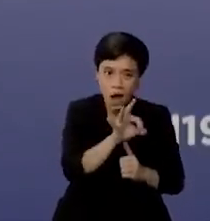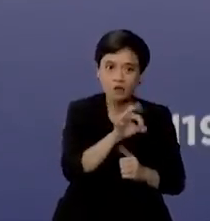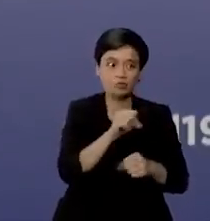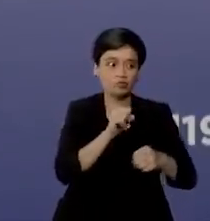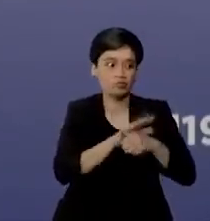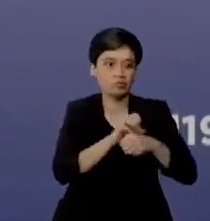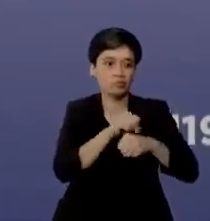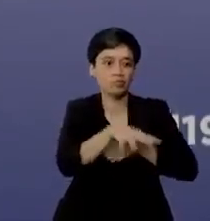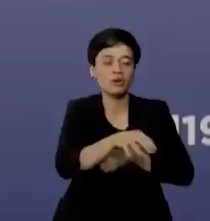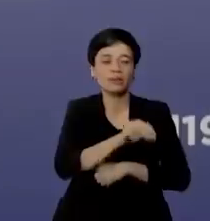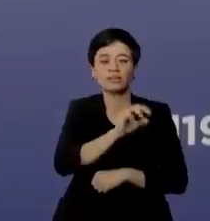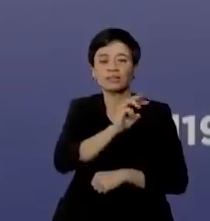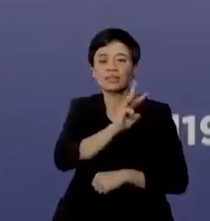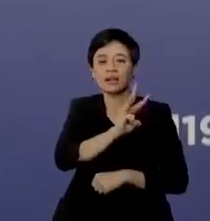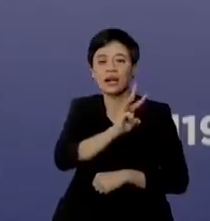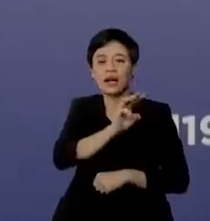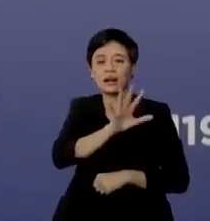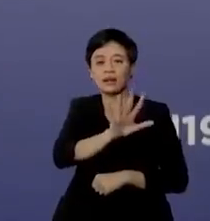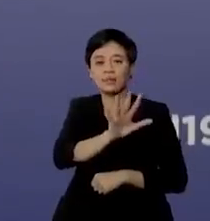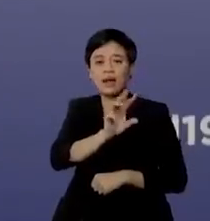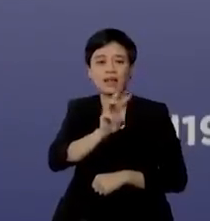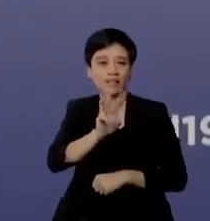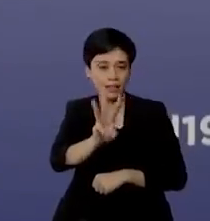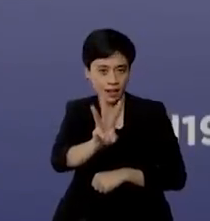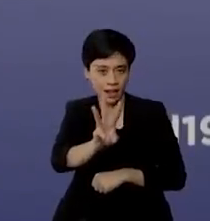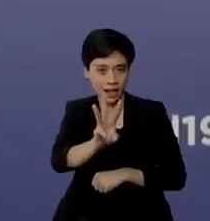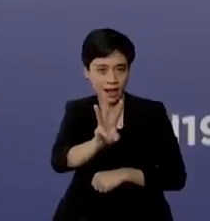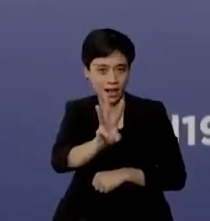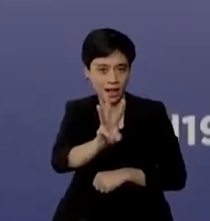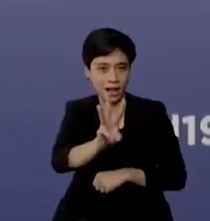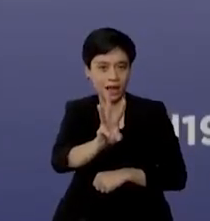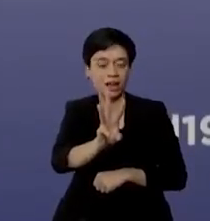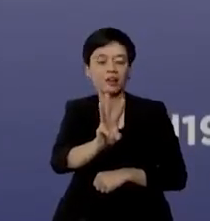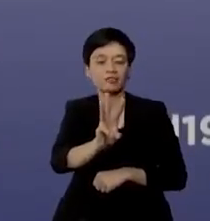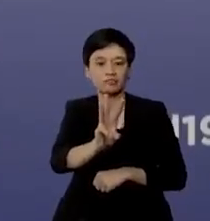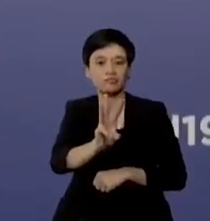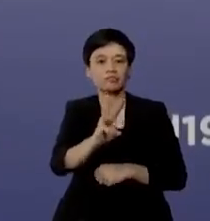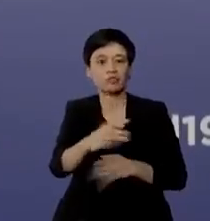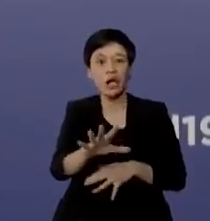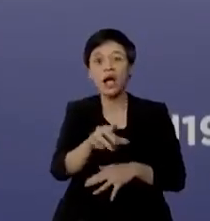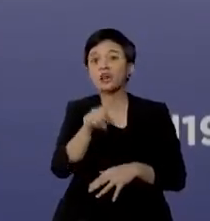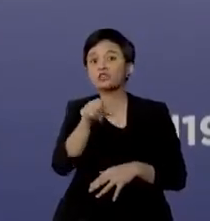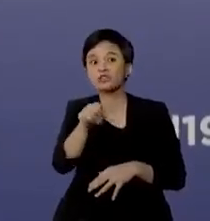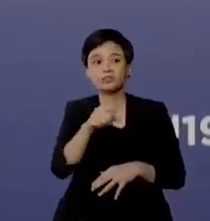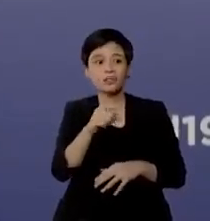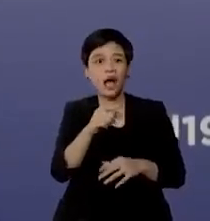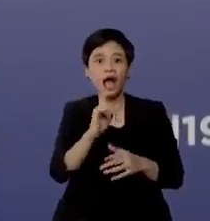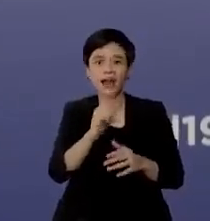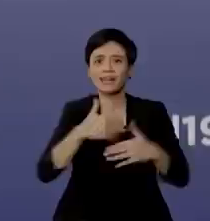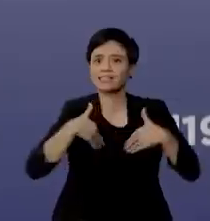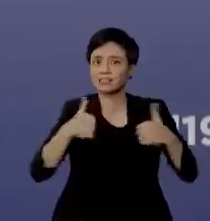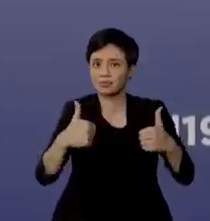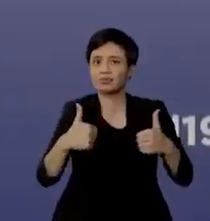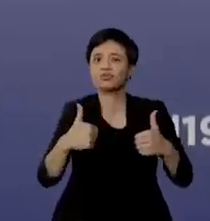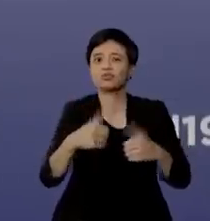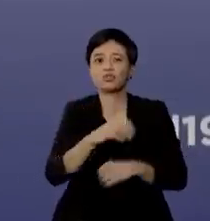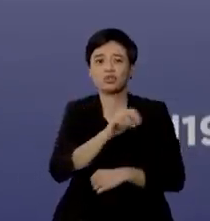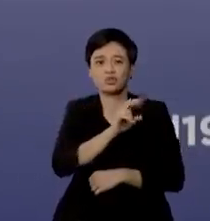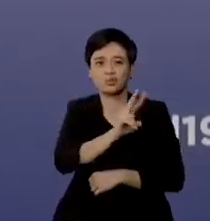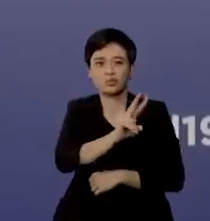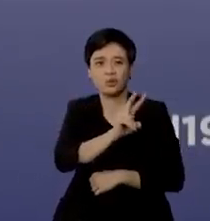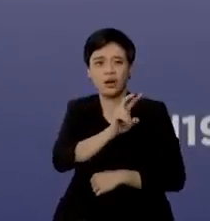sebanyak 353 orang dan kemudian juga melaporkan kasus sembuh sebanyak